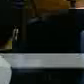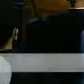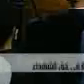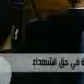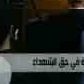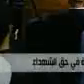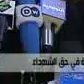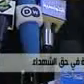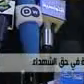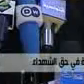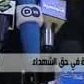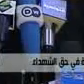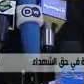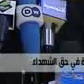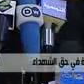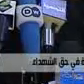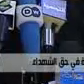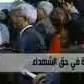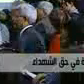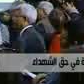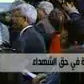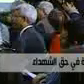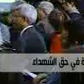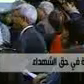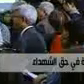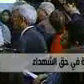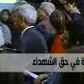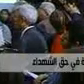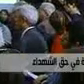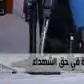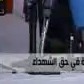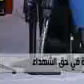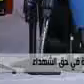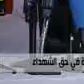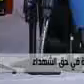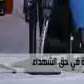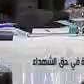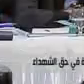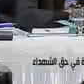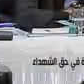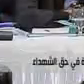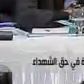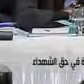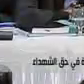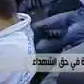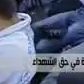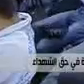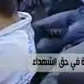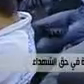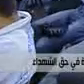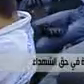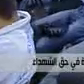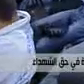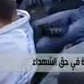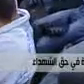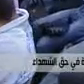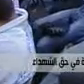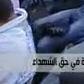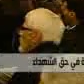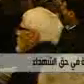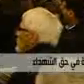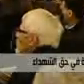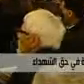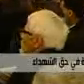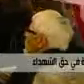خلال ندوة صحفية، هيئة الدفاع عن عائلة شهداء الثورة وجرحاها تصف الأحكام الصادرة عن محكمة الاستئناف العسكرية بالجريمة في